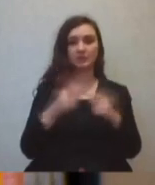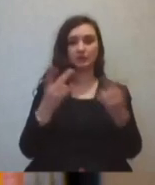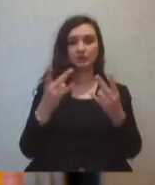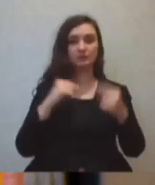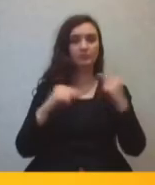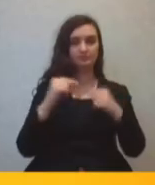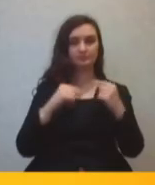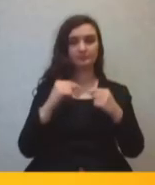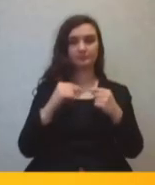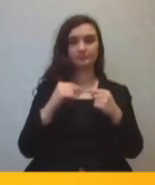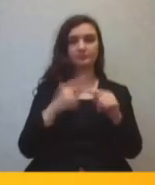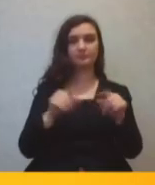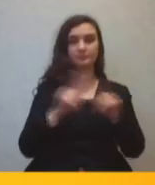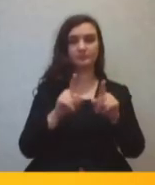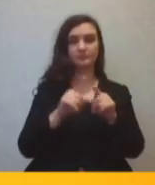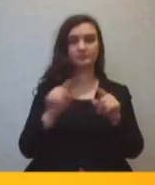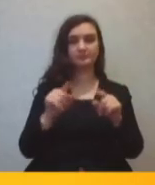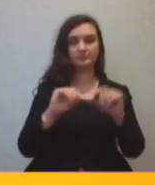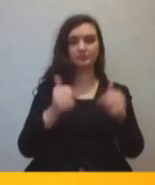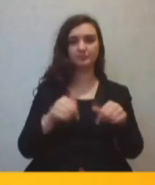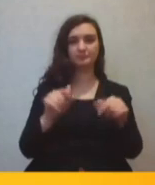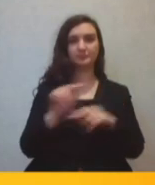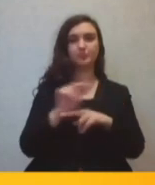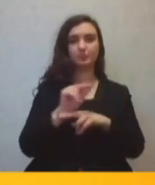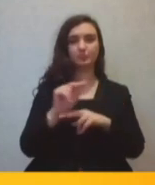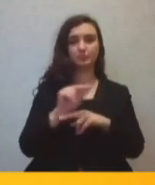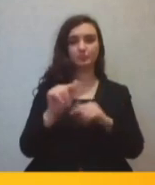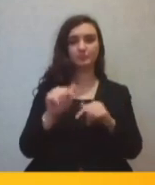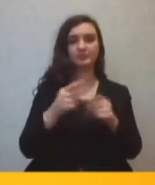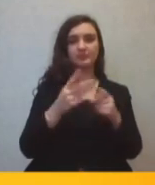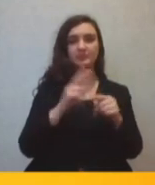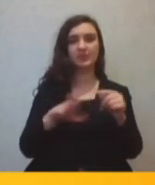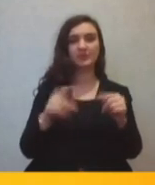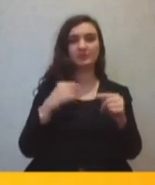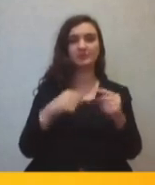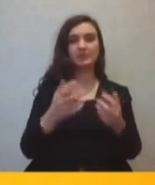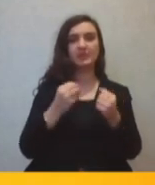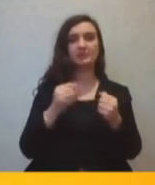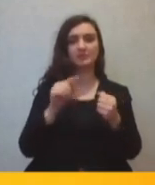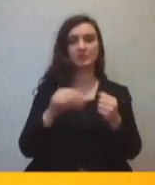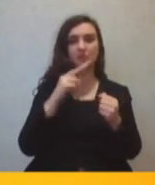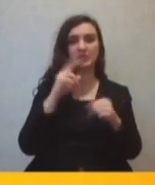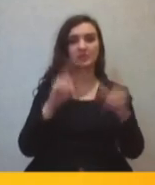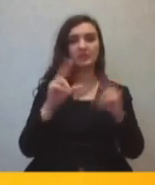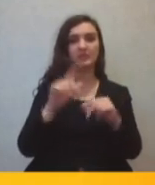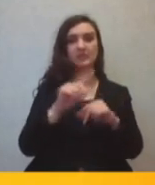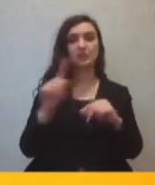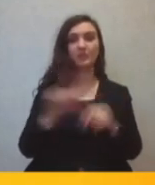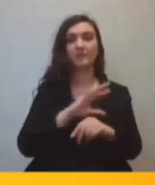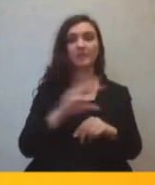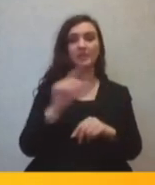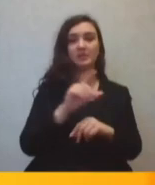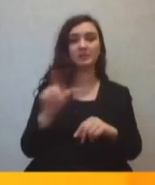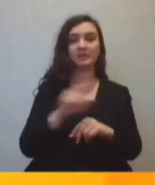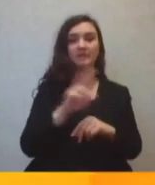ჭირდებათ ხოლმე, აი ასეთი ტიპის მკურნალობის ფონზე დანაკარგის შესავსებად, მაშინ გაითვალისწინეთ, რომ ყველა ის ადამიანი,